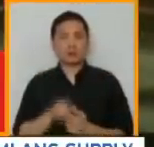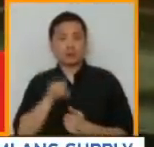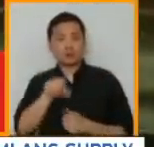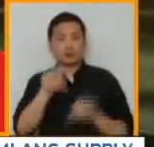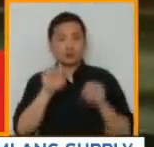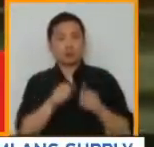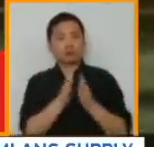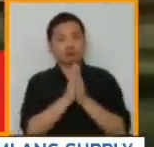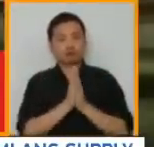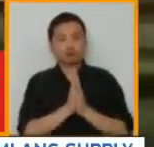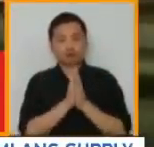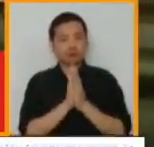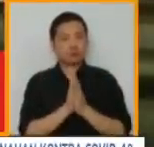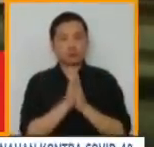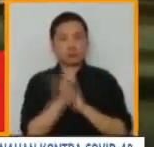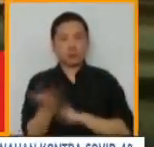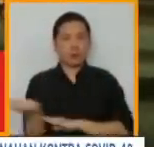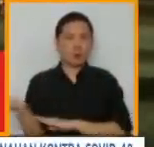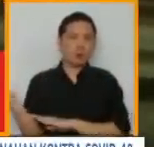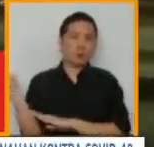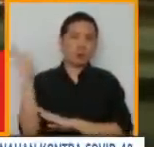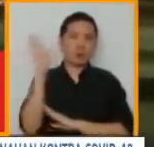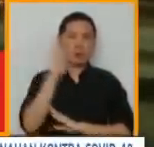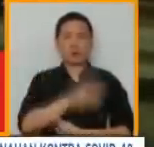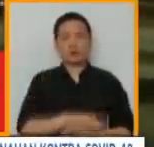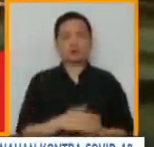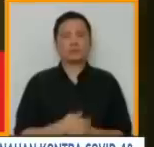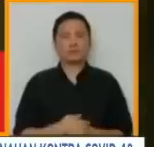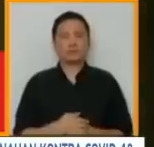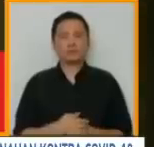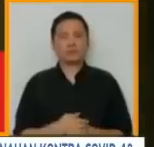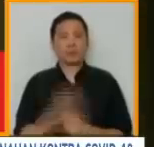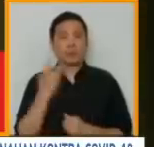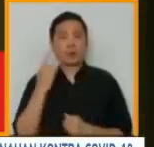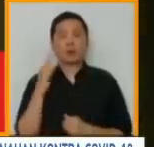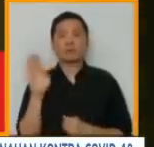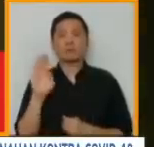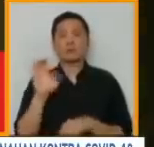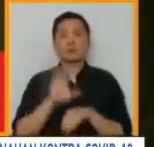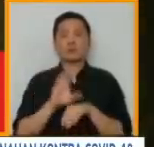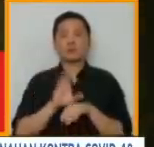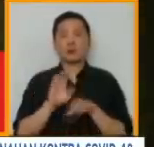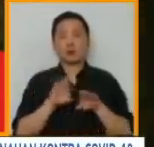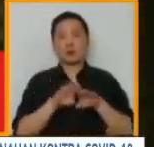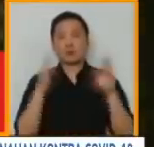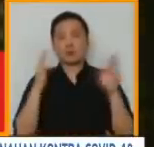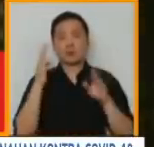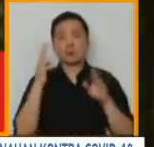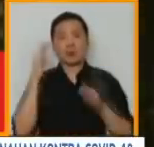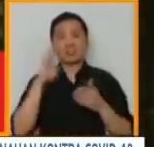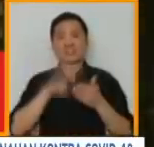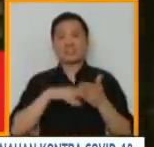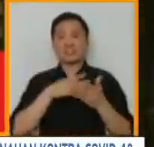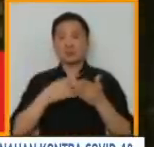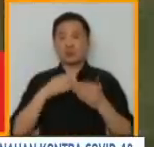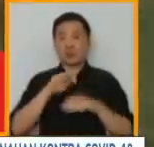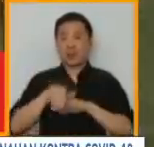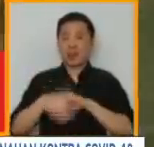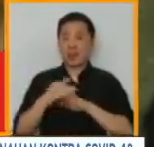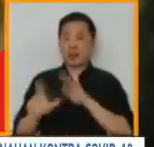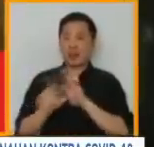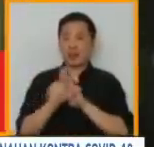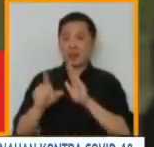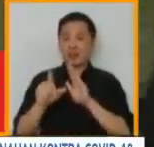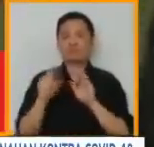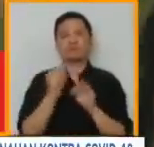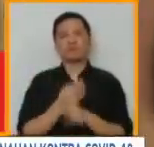Baclaran Church. 24 oras na kasi ulit itong bukas simula nang mawala ang curfew nang ibaba sa mas maluwag na Alert Level 2 ang Metro Manila. Pwede na rin ang